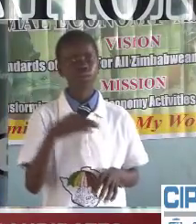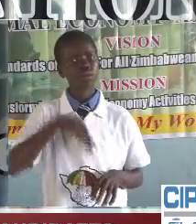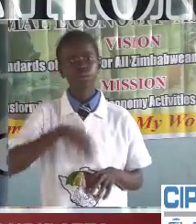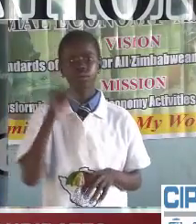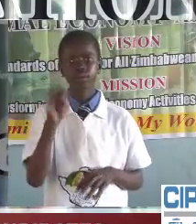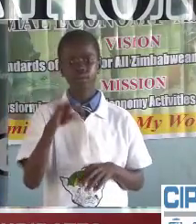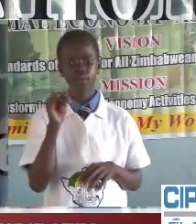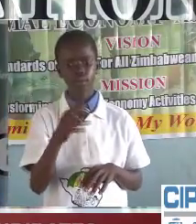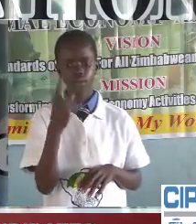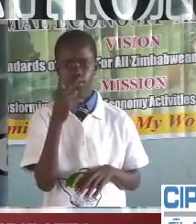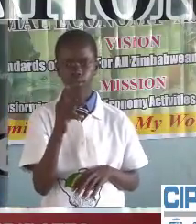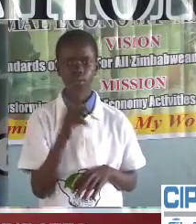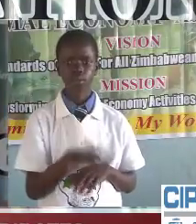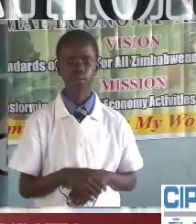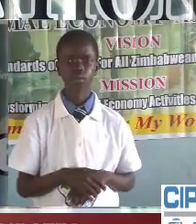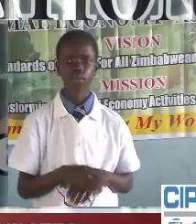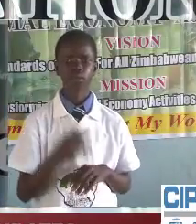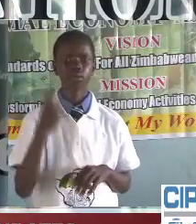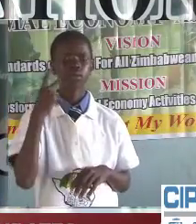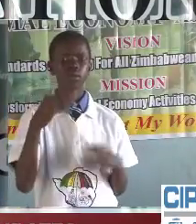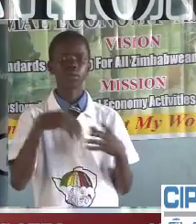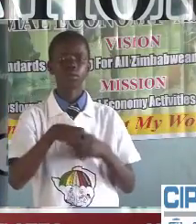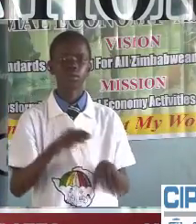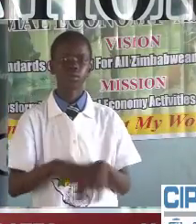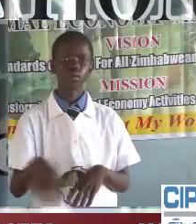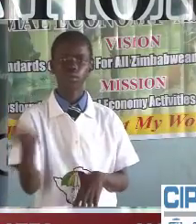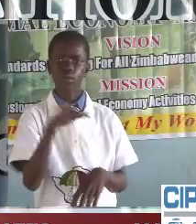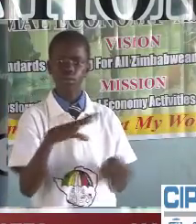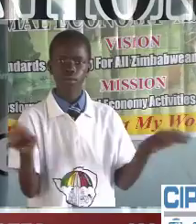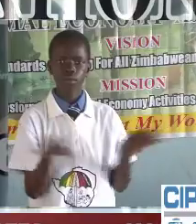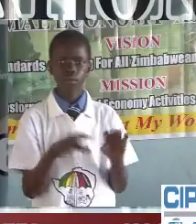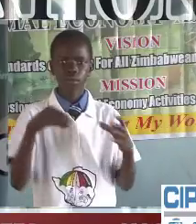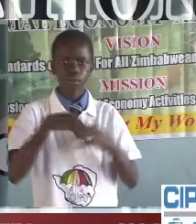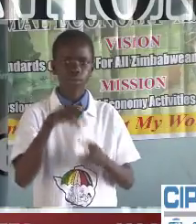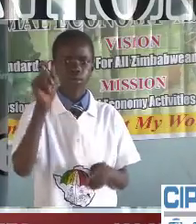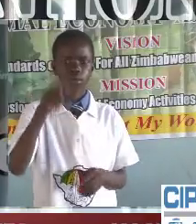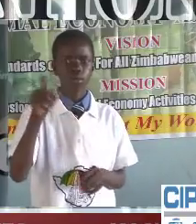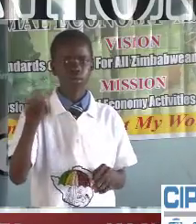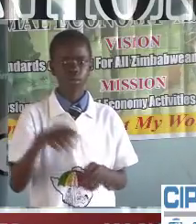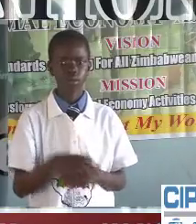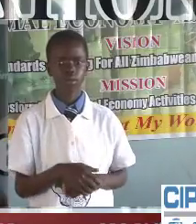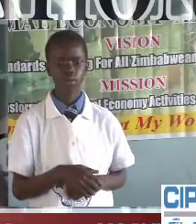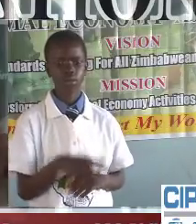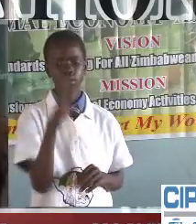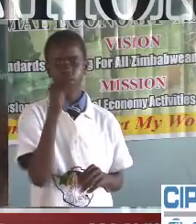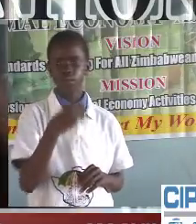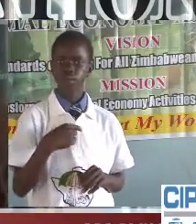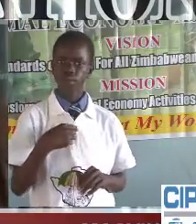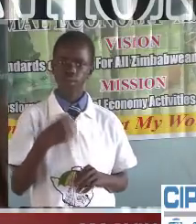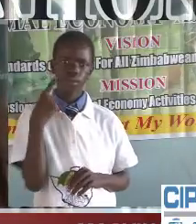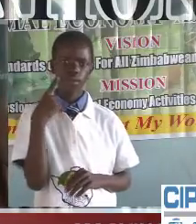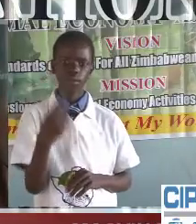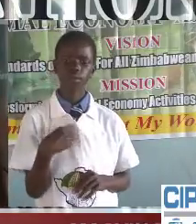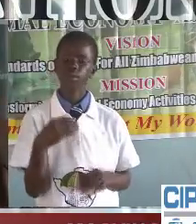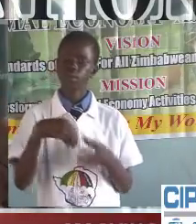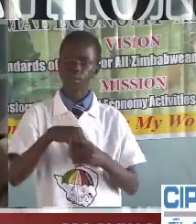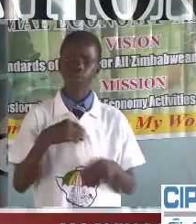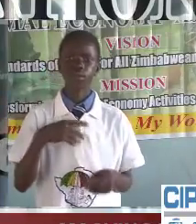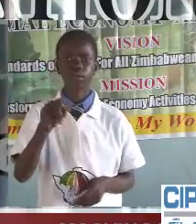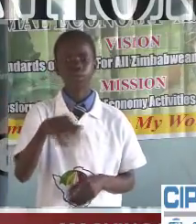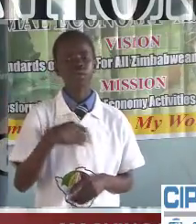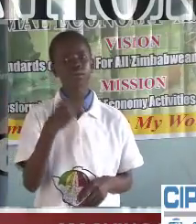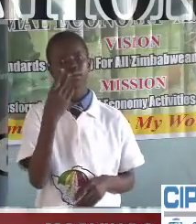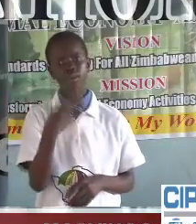especially ndakatarisana nevaripo ma-sitting councillors varipo, ndorwadzikana kuti dai ndanga ndiriko ndingadai